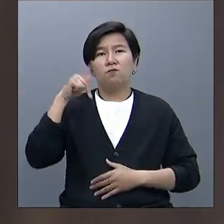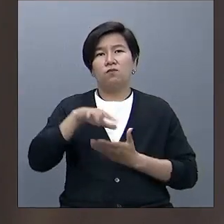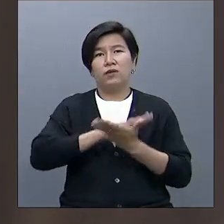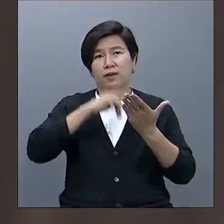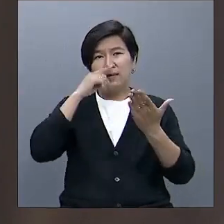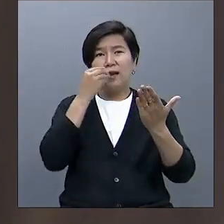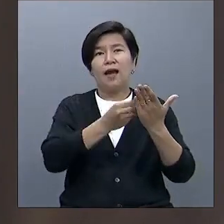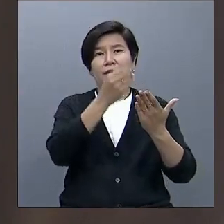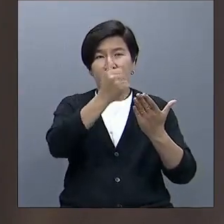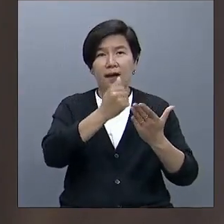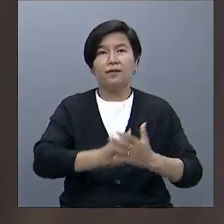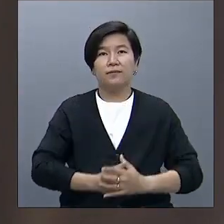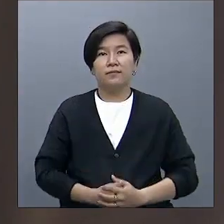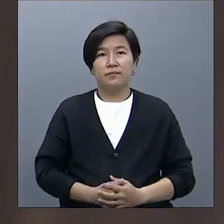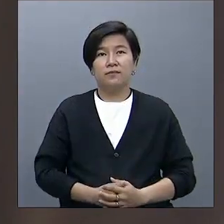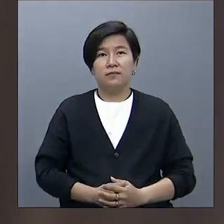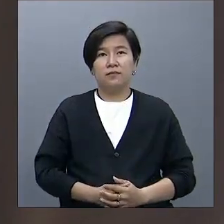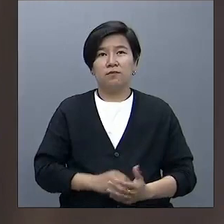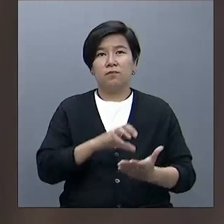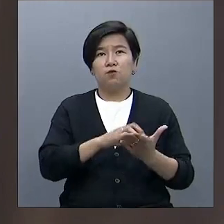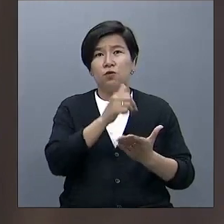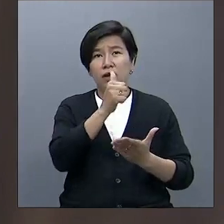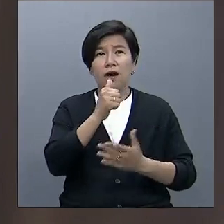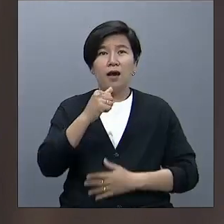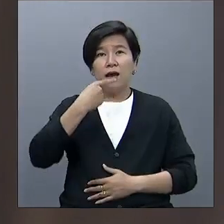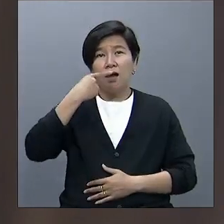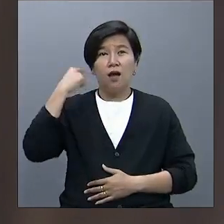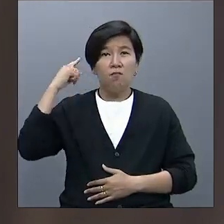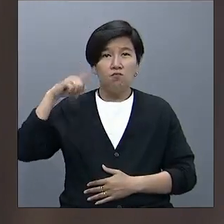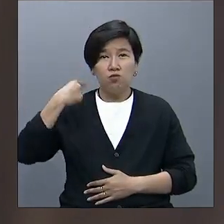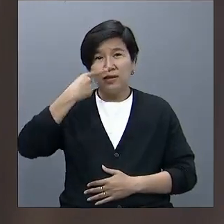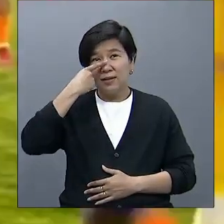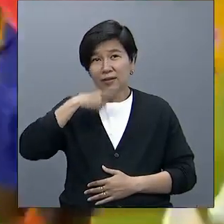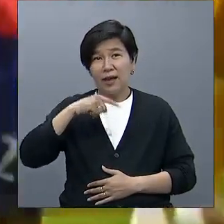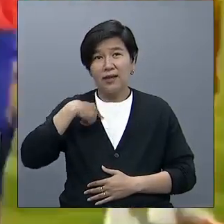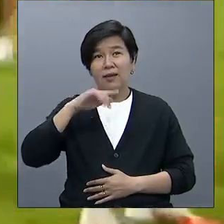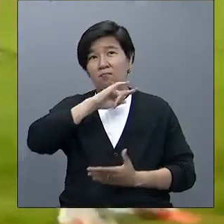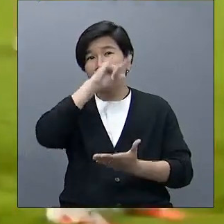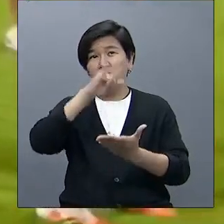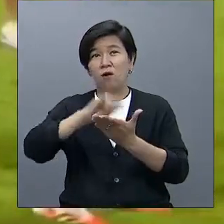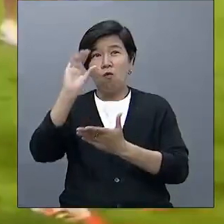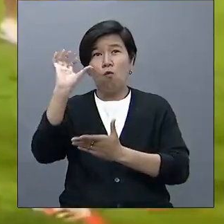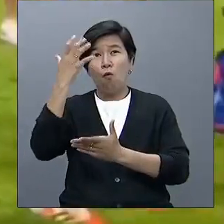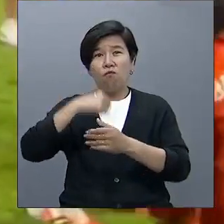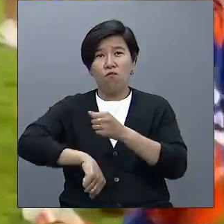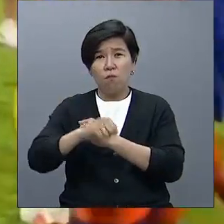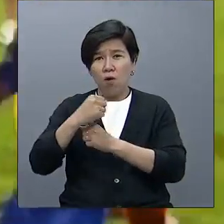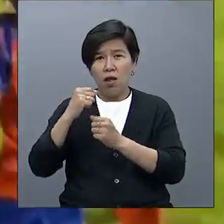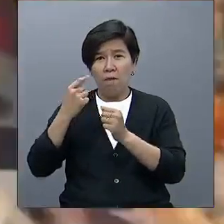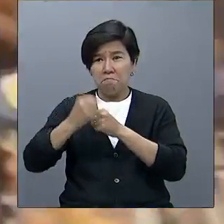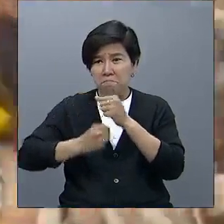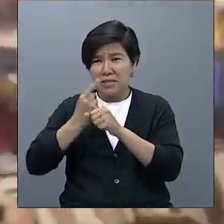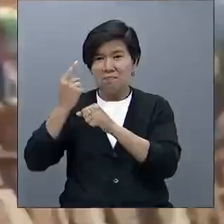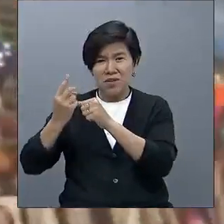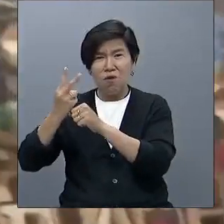ทยแล้วยืนรู้ว่าแป้งก็เป็นคนมีดวงนะพาบอลหญิงไปบอลโลกมา2สมัยแล้ว และนอกจากนั้นนะค